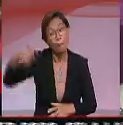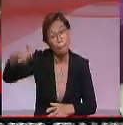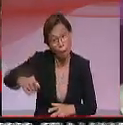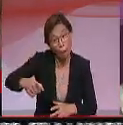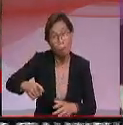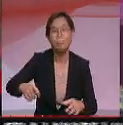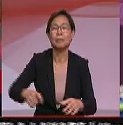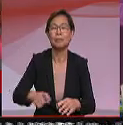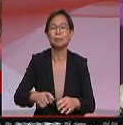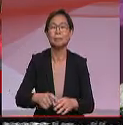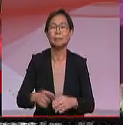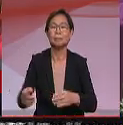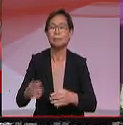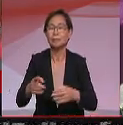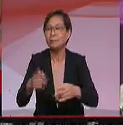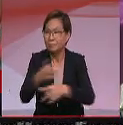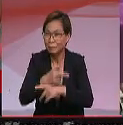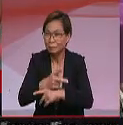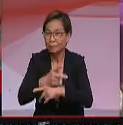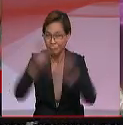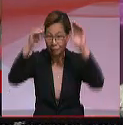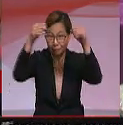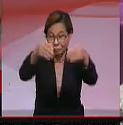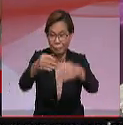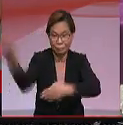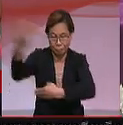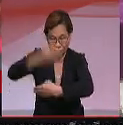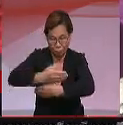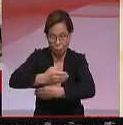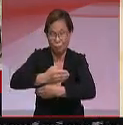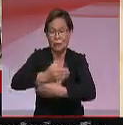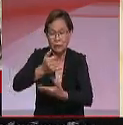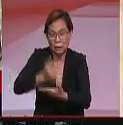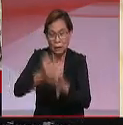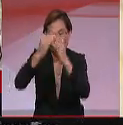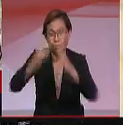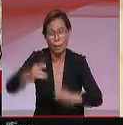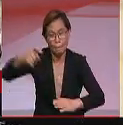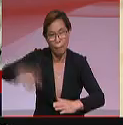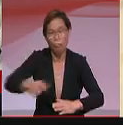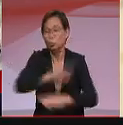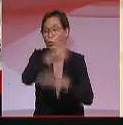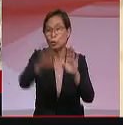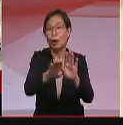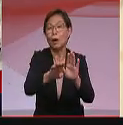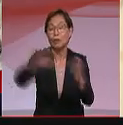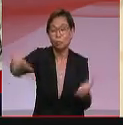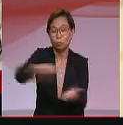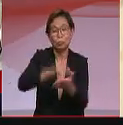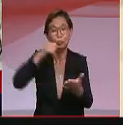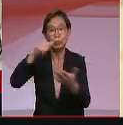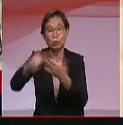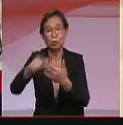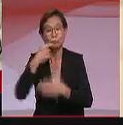diwajibkan menjalani perintah pengawasan dan pemerhatian di rumah. Kesemua individu di pintu masuk akan diberi surat